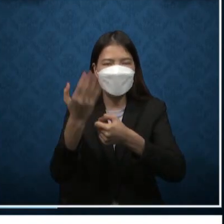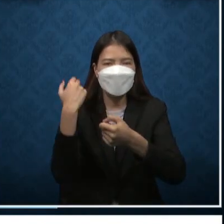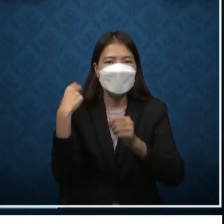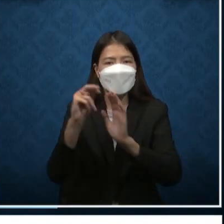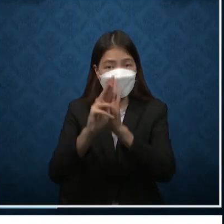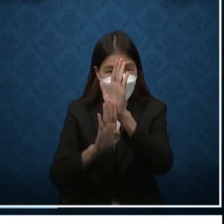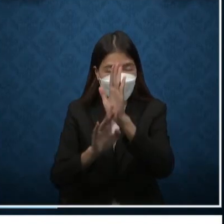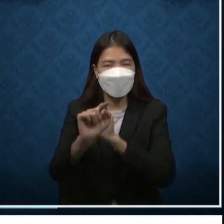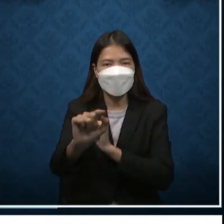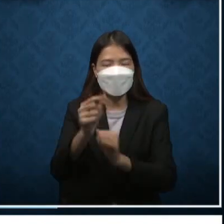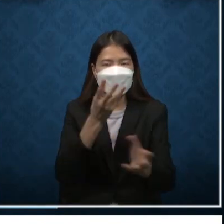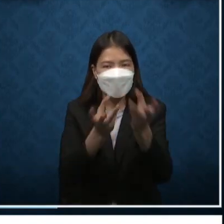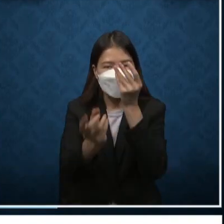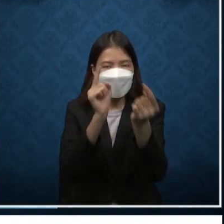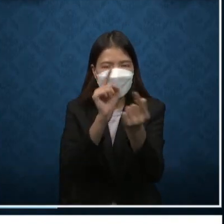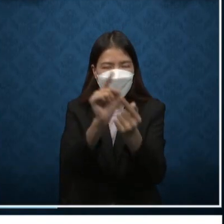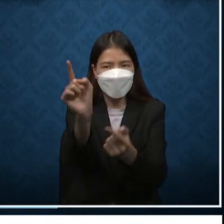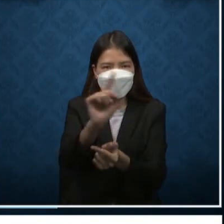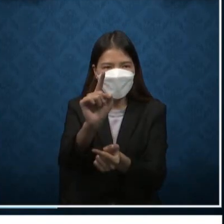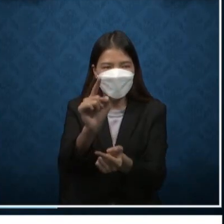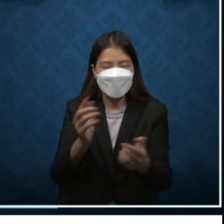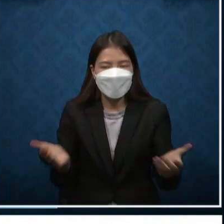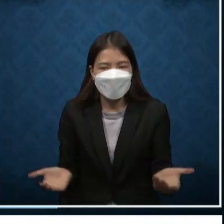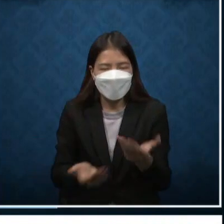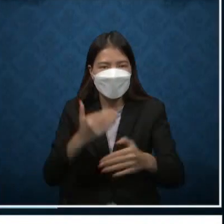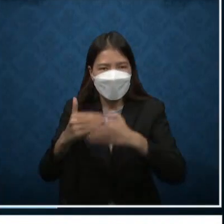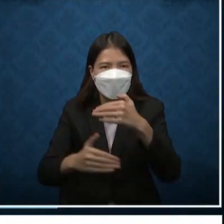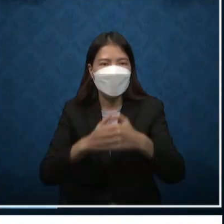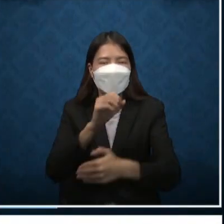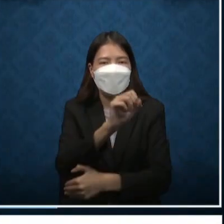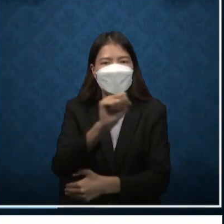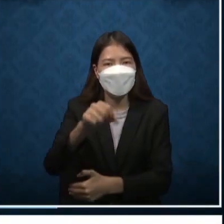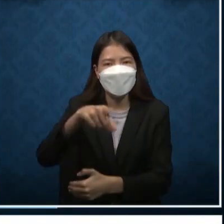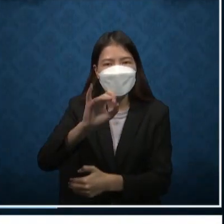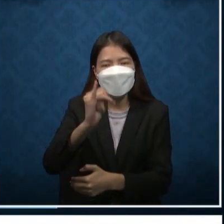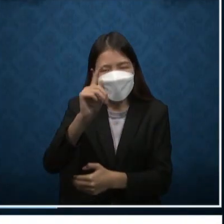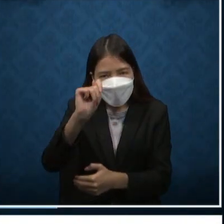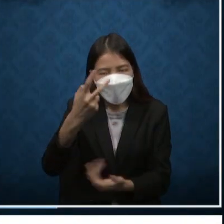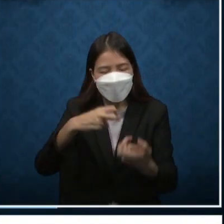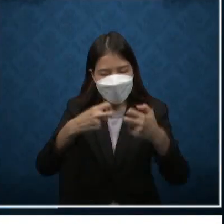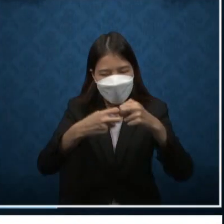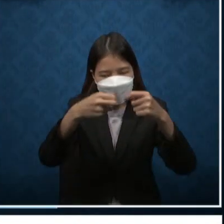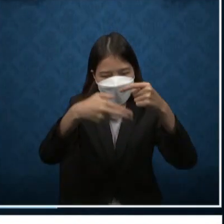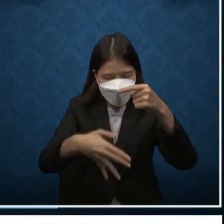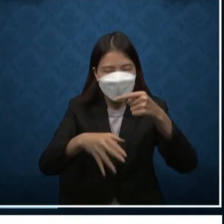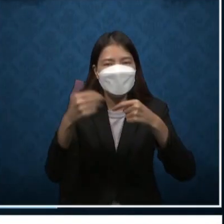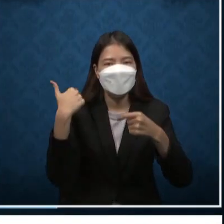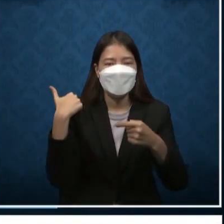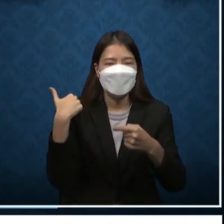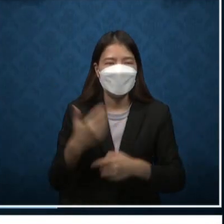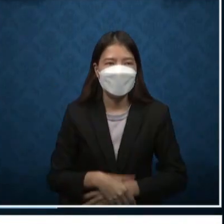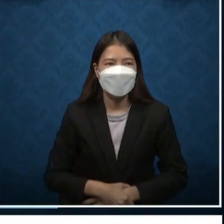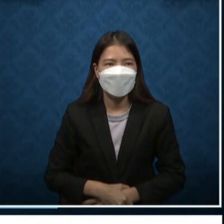จากกศึษาพบว่าในการกลบเค muddyอน สอาสาประตตตรก็ยังคงมปัหาหประการซึ่กระนะ